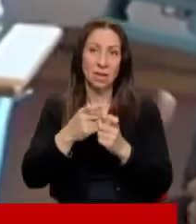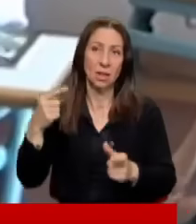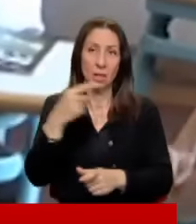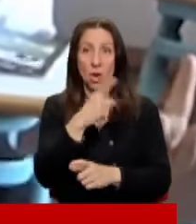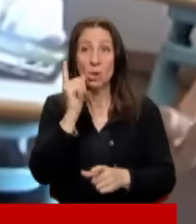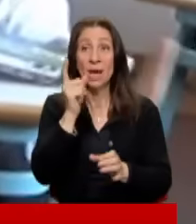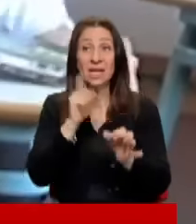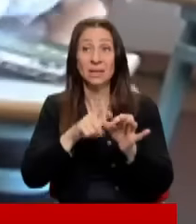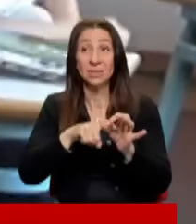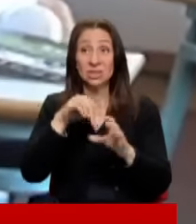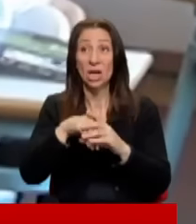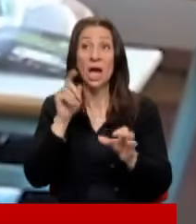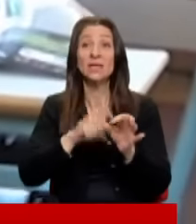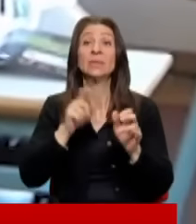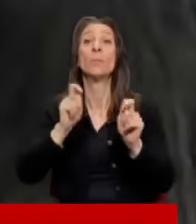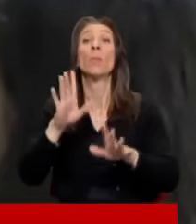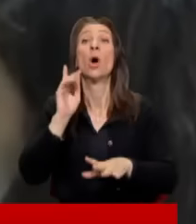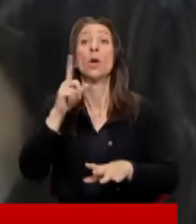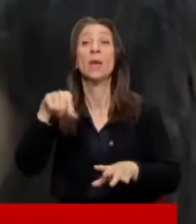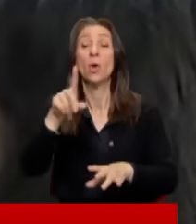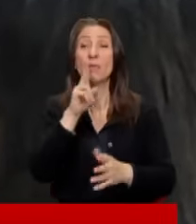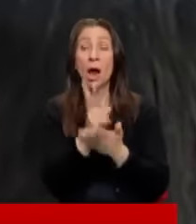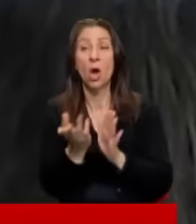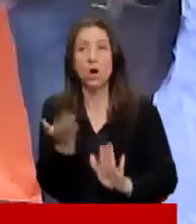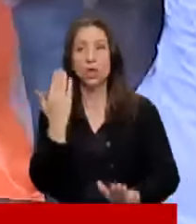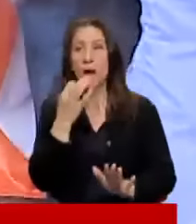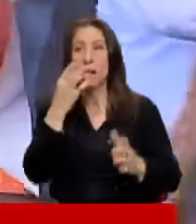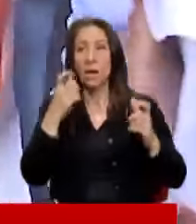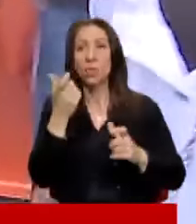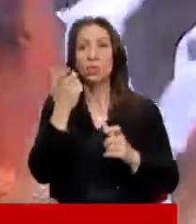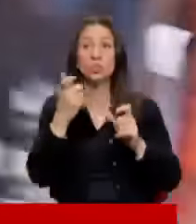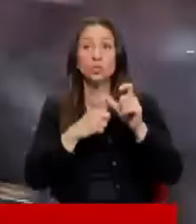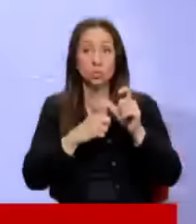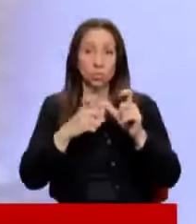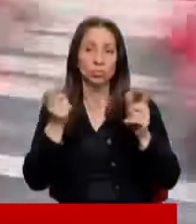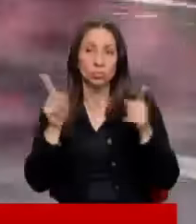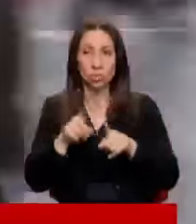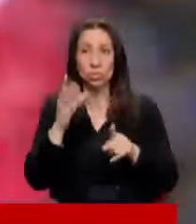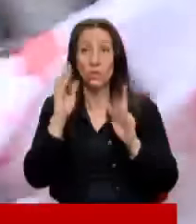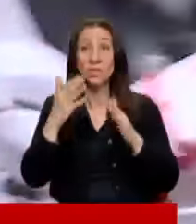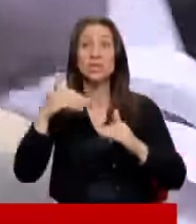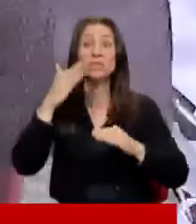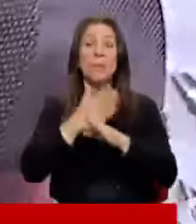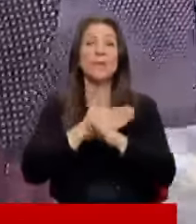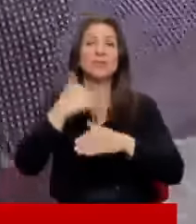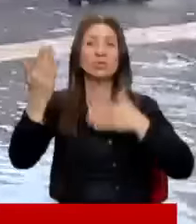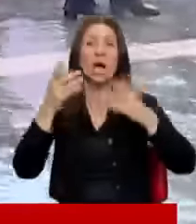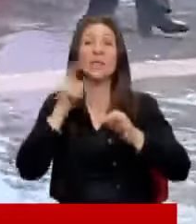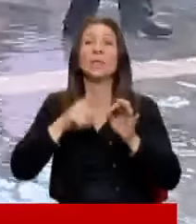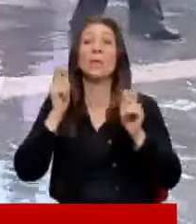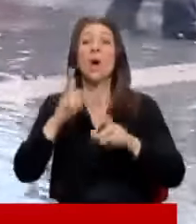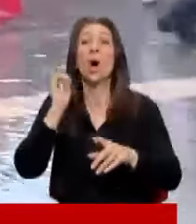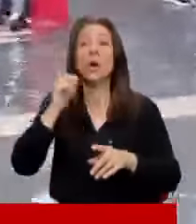öğretmen ataması için ataması yapılmayan öğretmenler de o karar öncesi Ankara Ulus'ta bir araya geldi pek çoğu şehir dışından gelen ataması